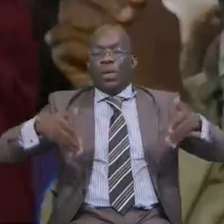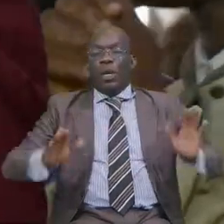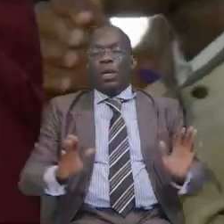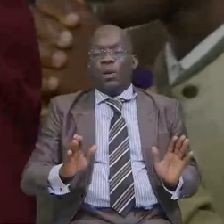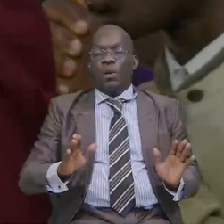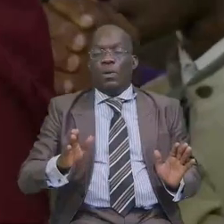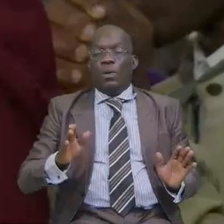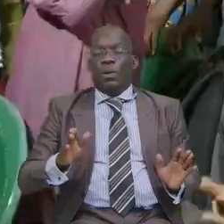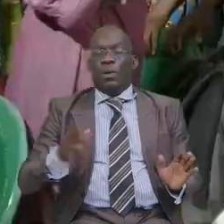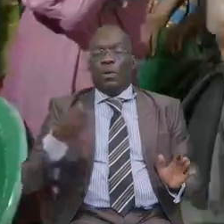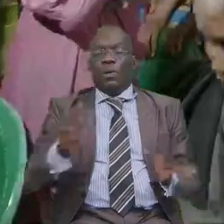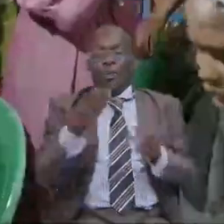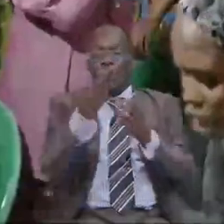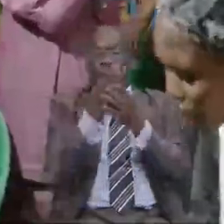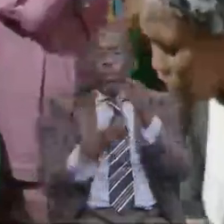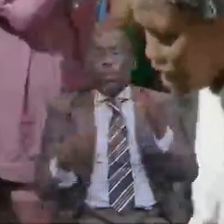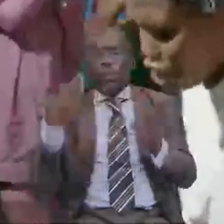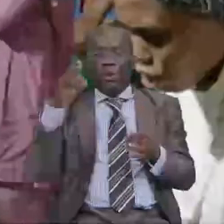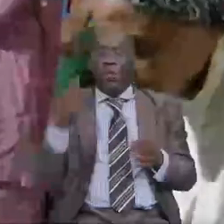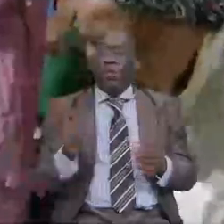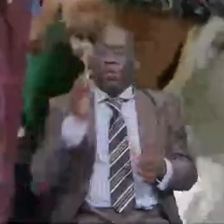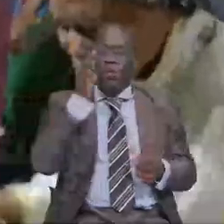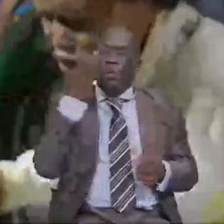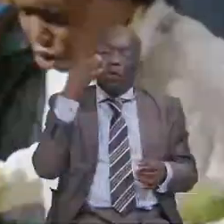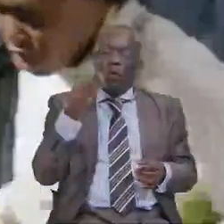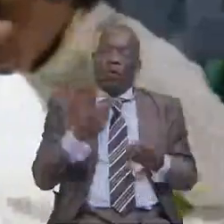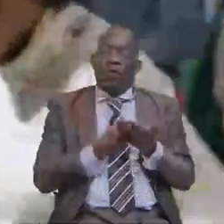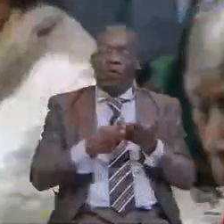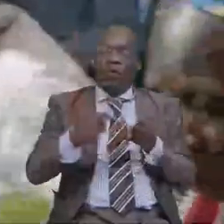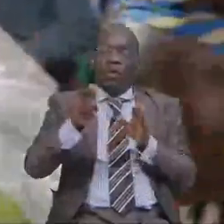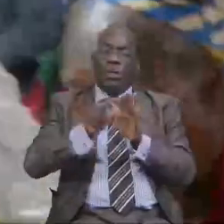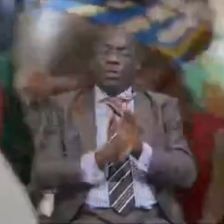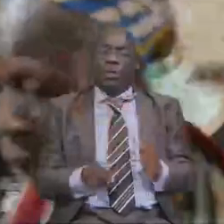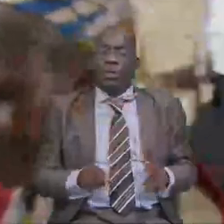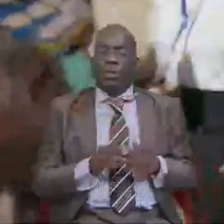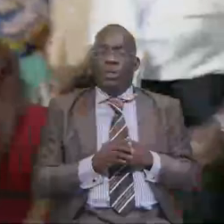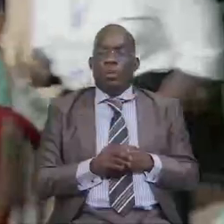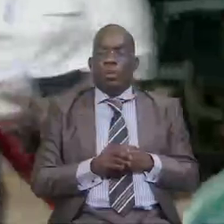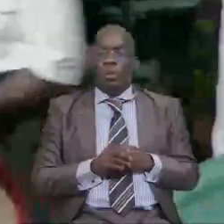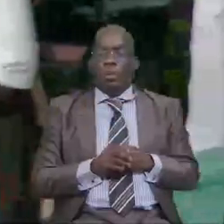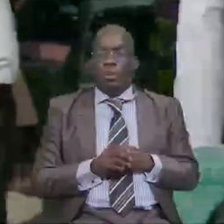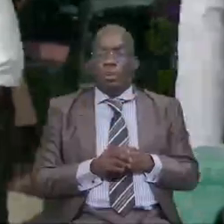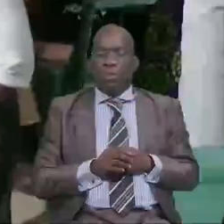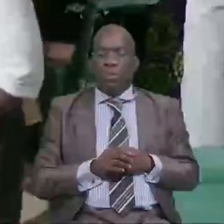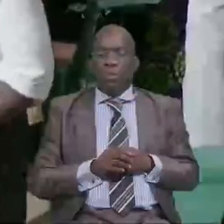Ne permet pas à l'absent, ne permet pas l'absence des fruits de la sainteté.